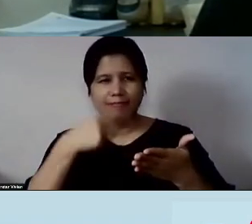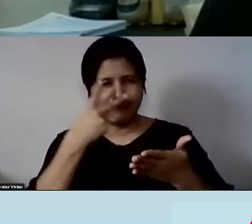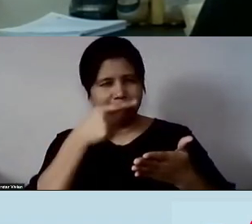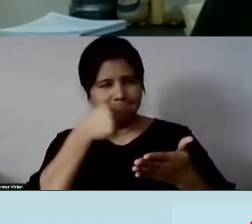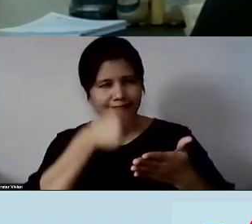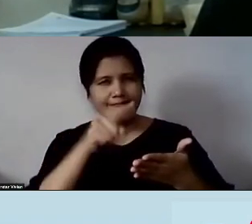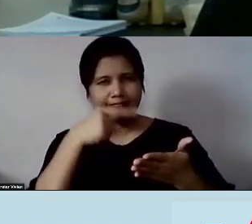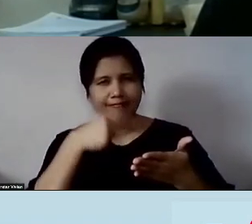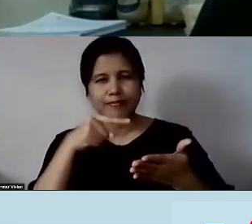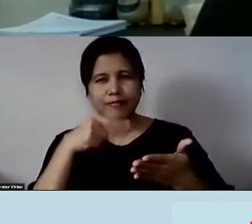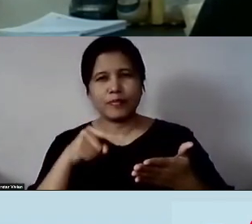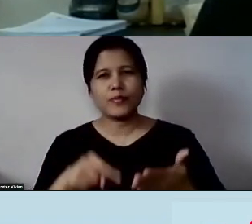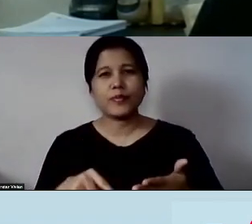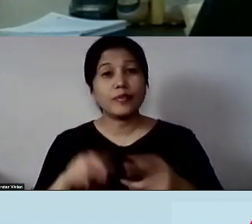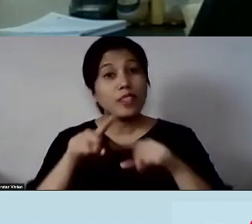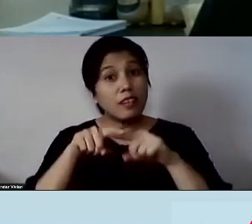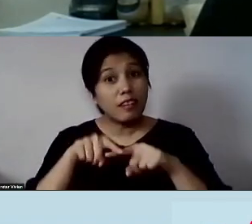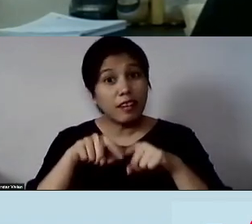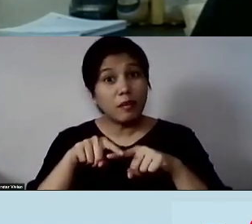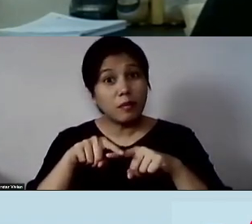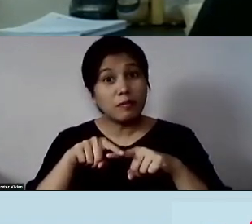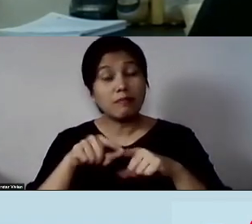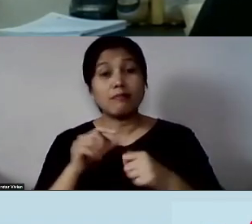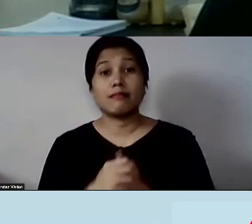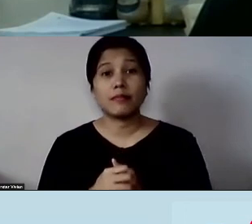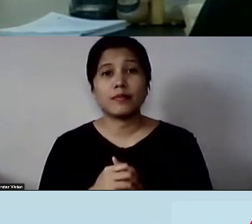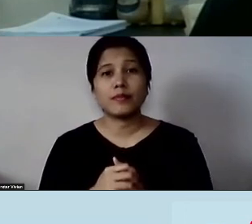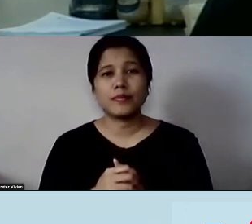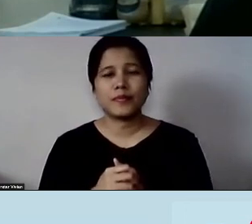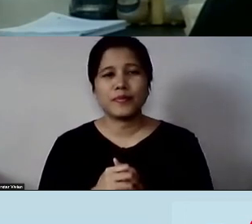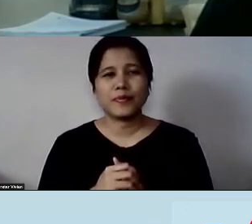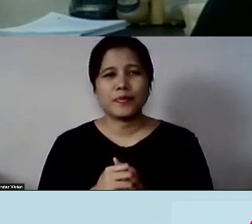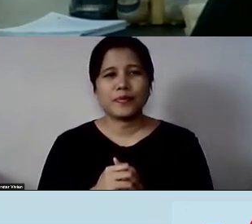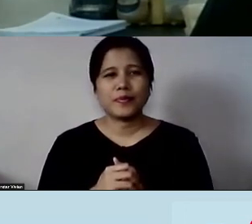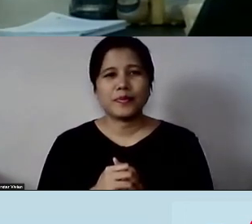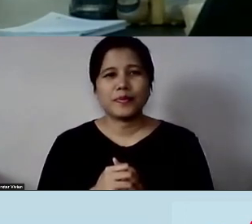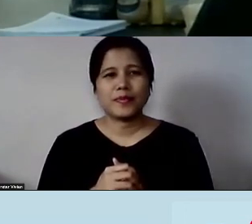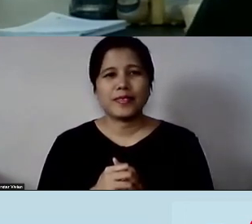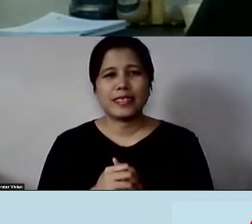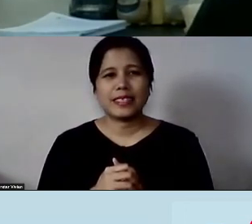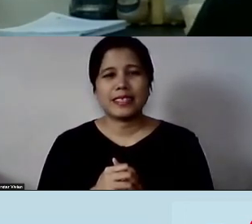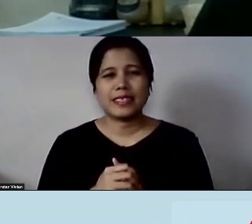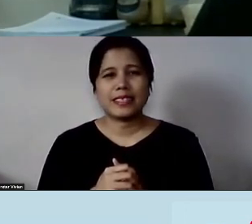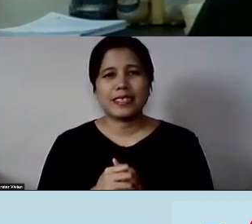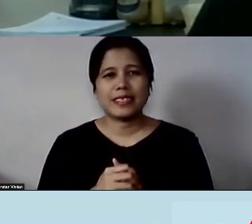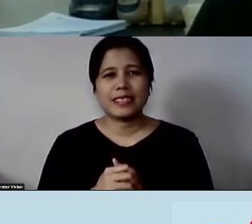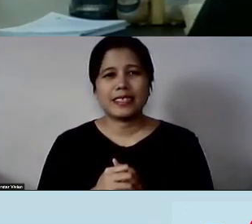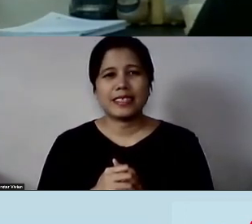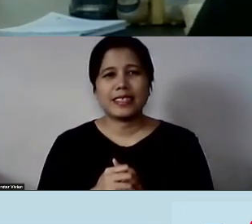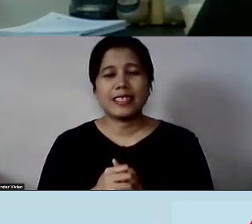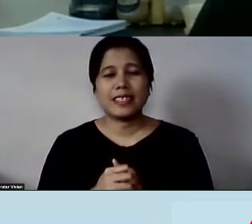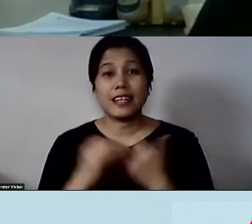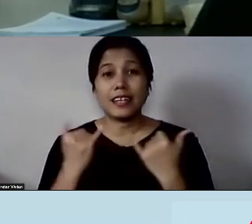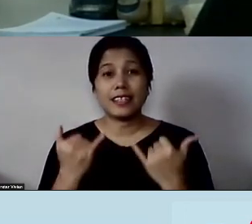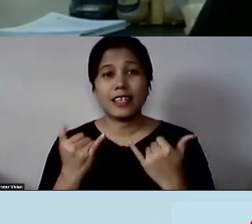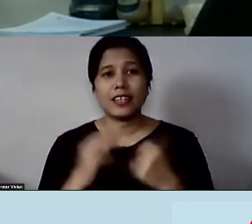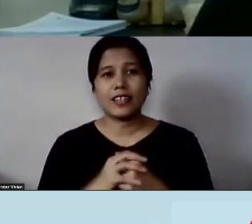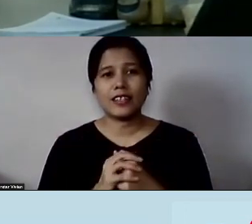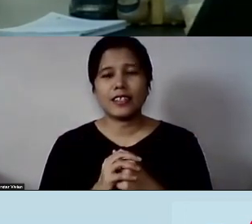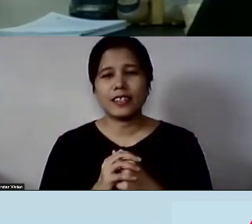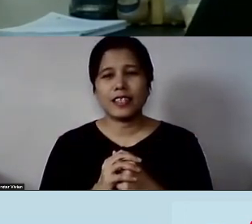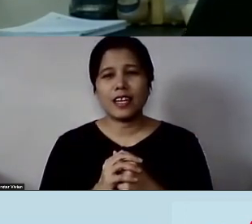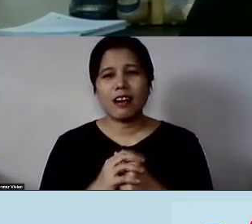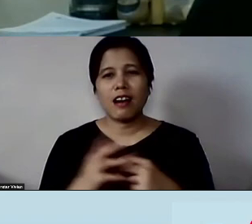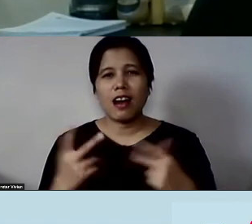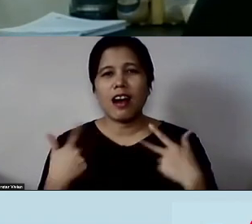niyan? Reliable ba talaga yan? Sorry. Sige sir, no, right now, I think we have